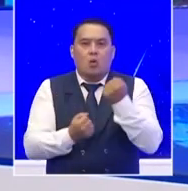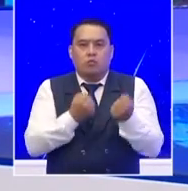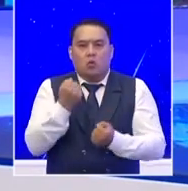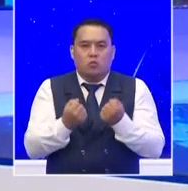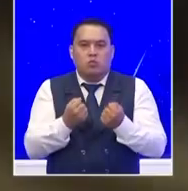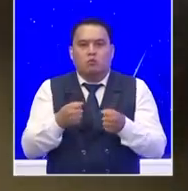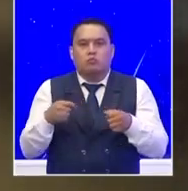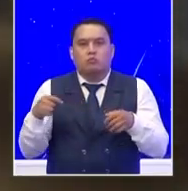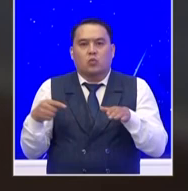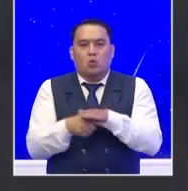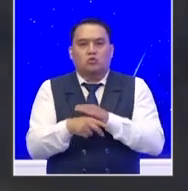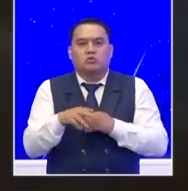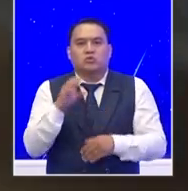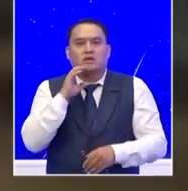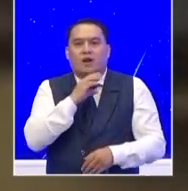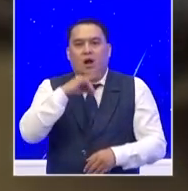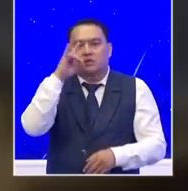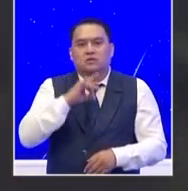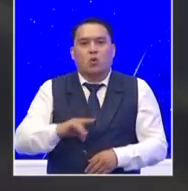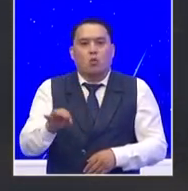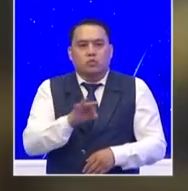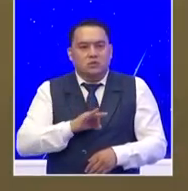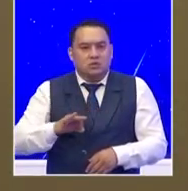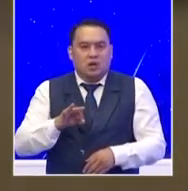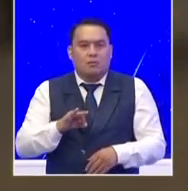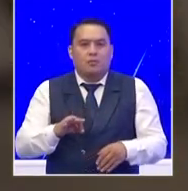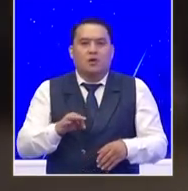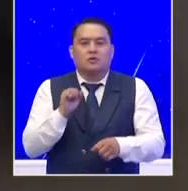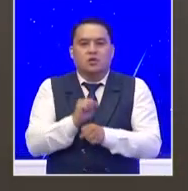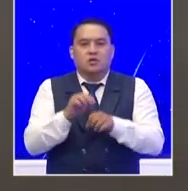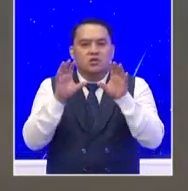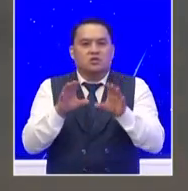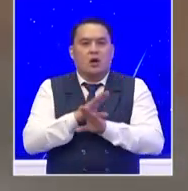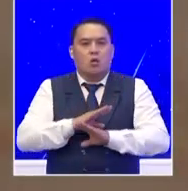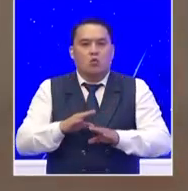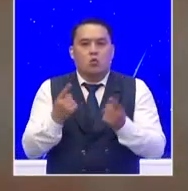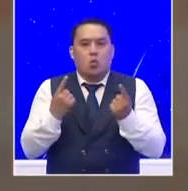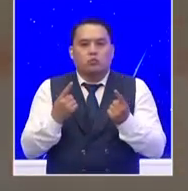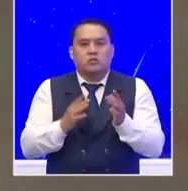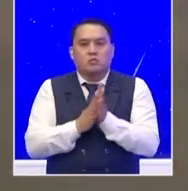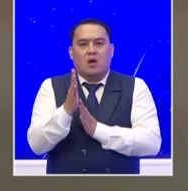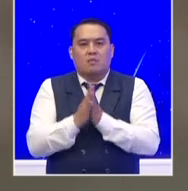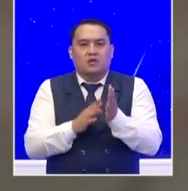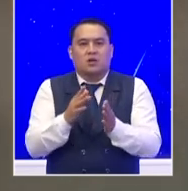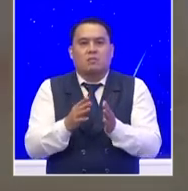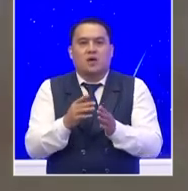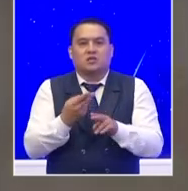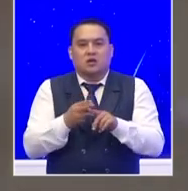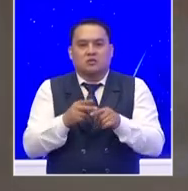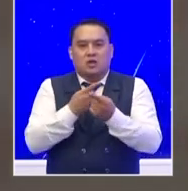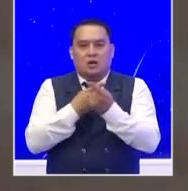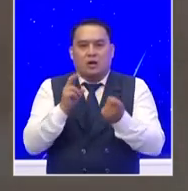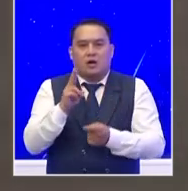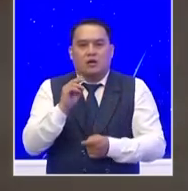автомобильном пункте пропуска Жанажол Северо-Казахстанской области предотвращен незаконный вывоз крупной партии медицинских перчаток,